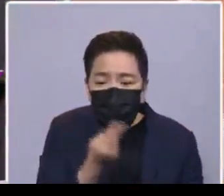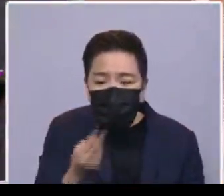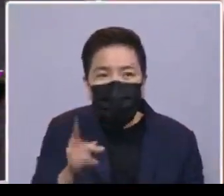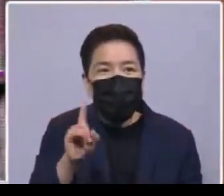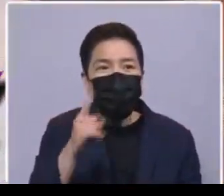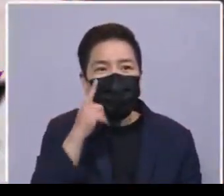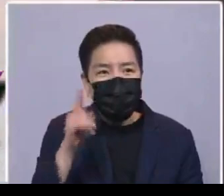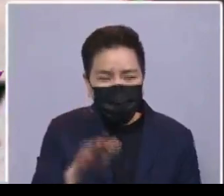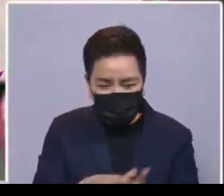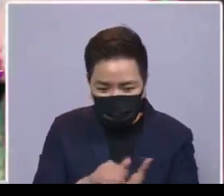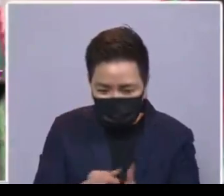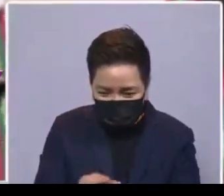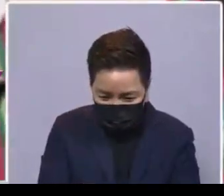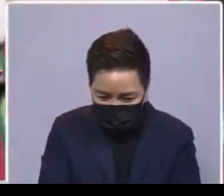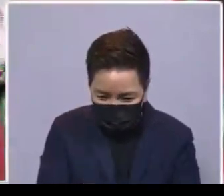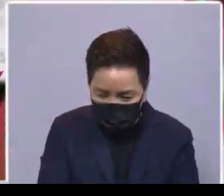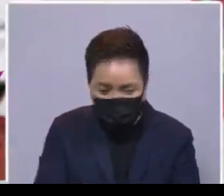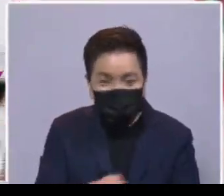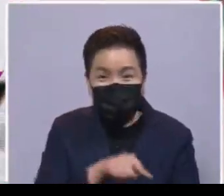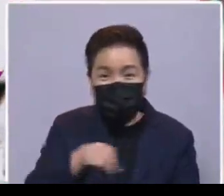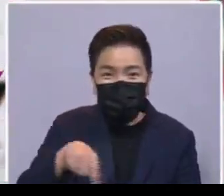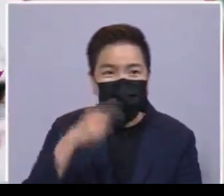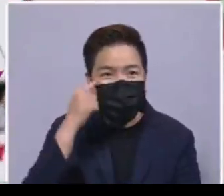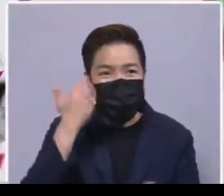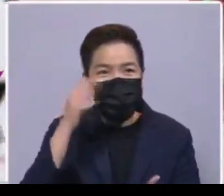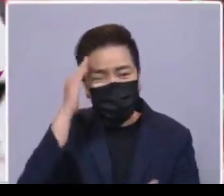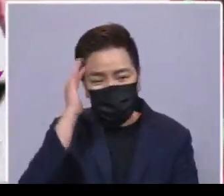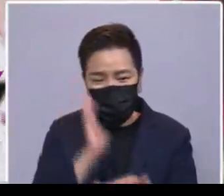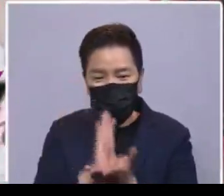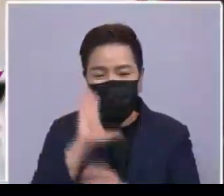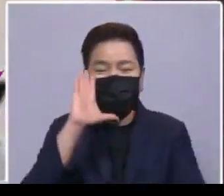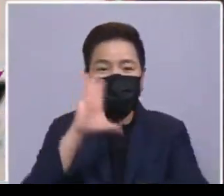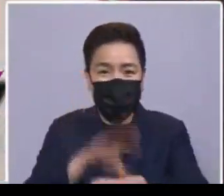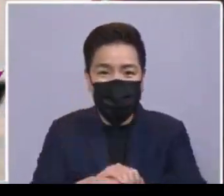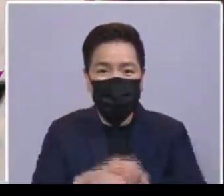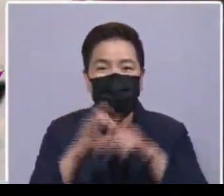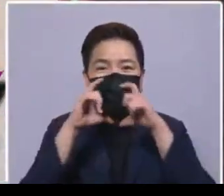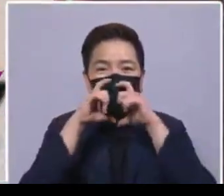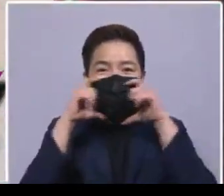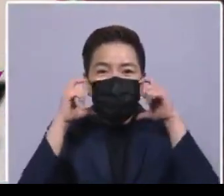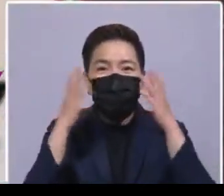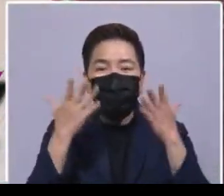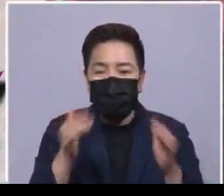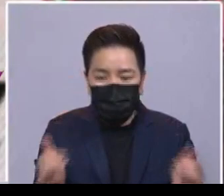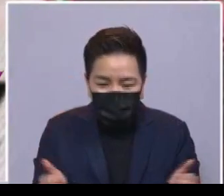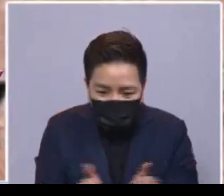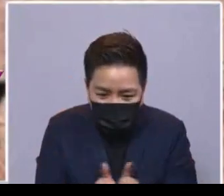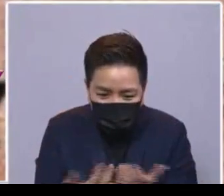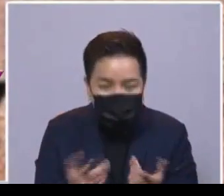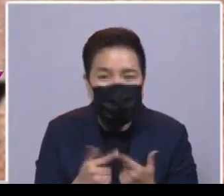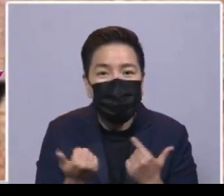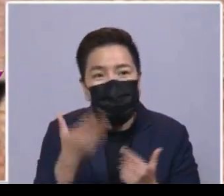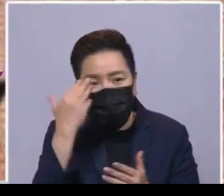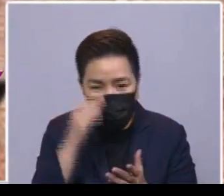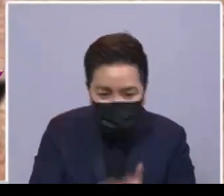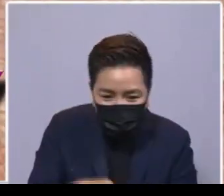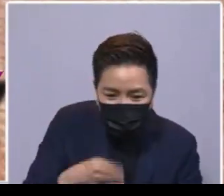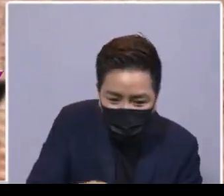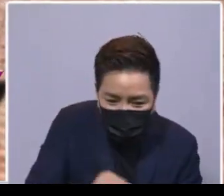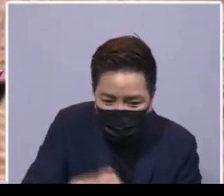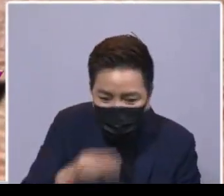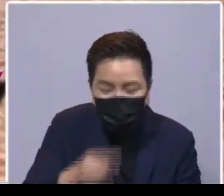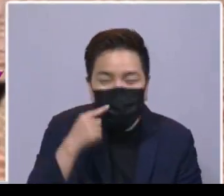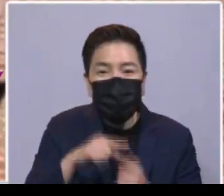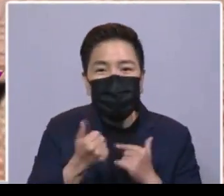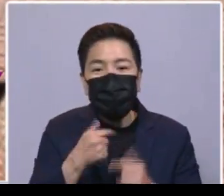แต่สำรับก็อยู่ตรงหน้าตักเลยนะคะก็โดนตำรวจจับไปอีกบางคนไม่ได้สวมหน้ากากไม่ได้เว้นระยะห่างเพราะว่ามัวแต่ลุ้นไพ่กันถ